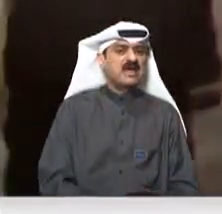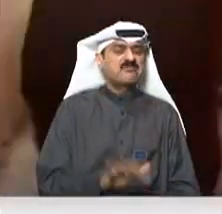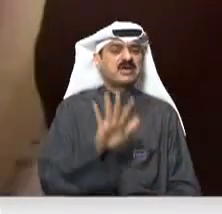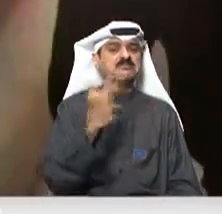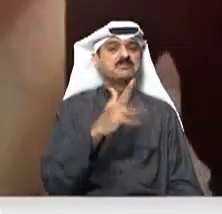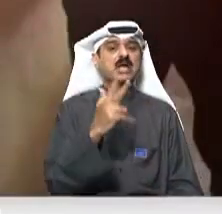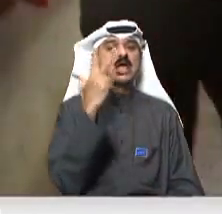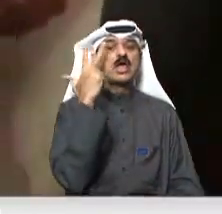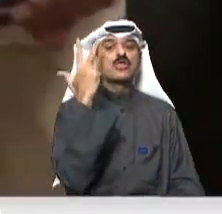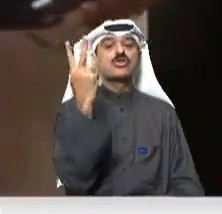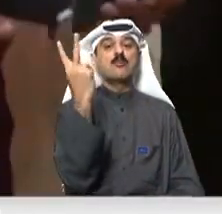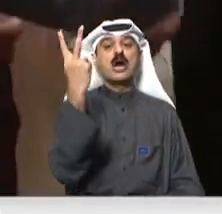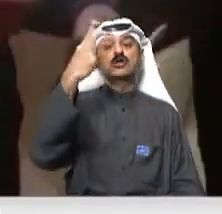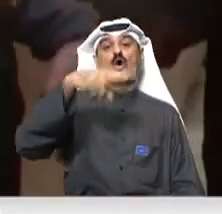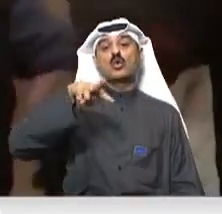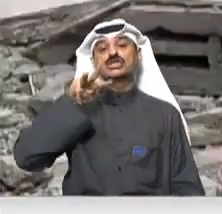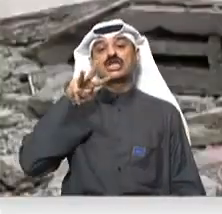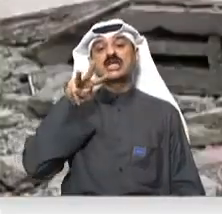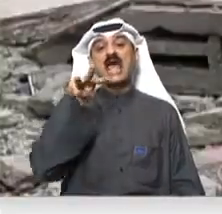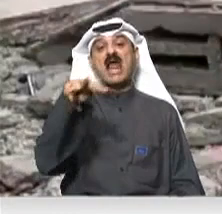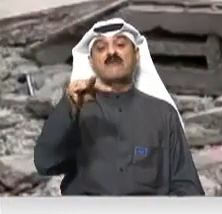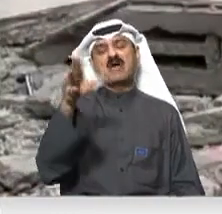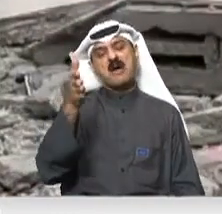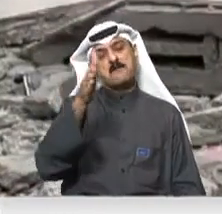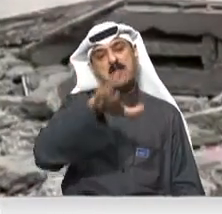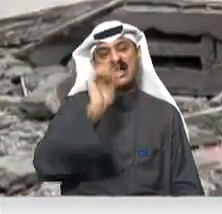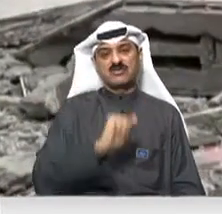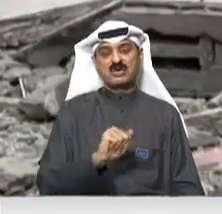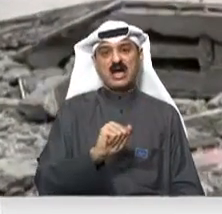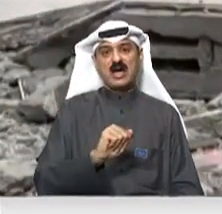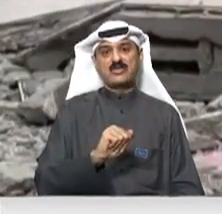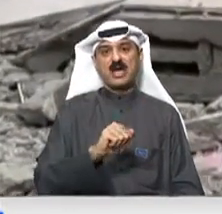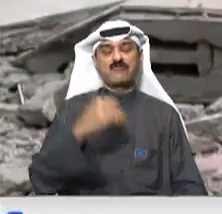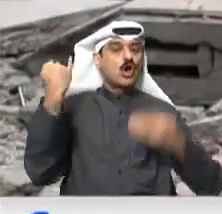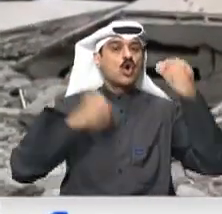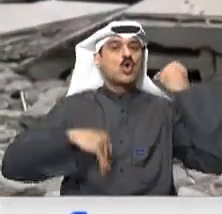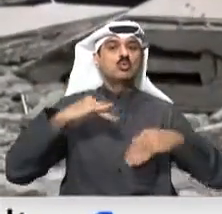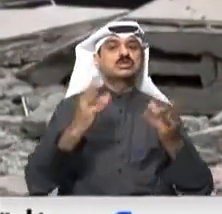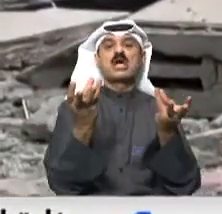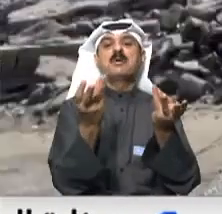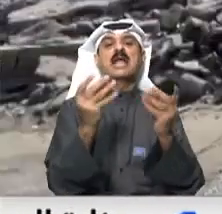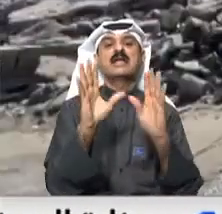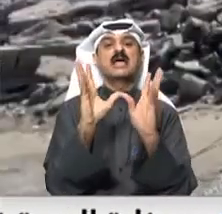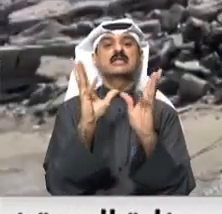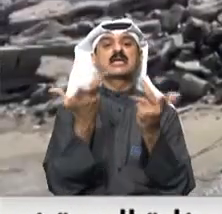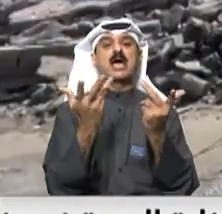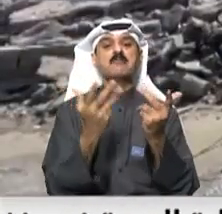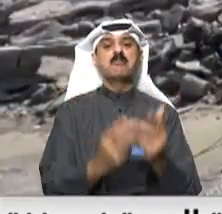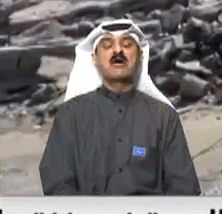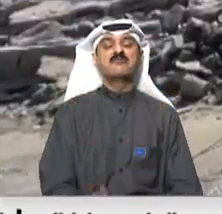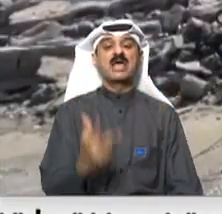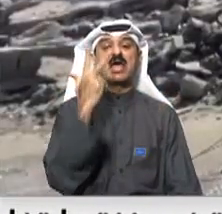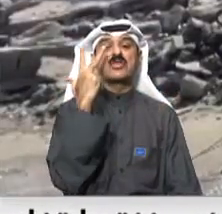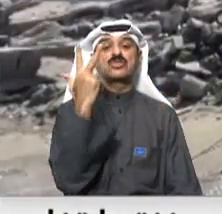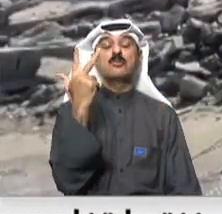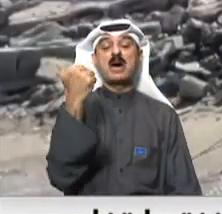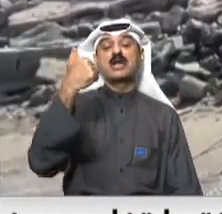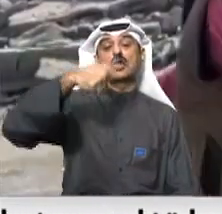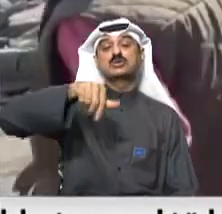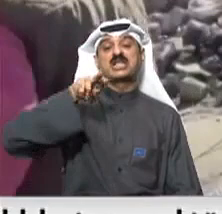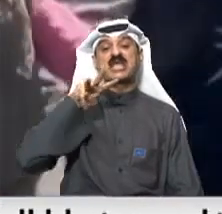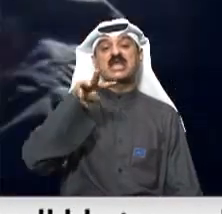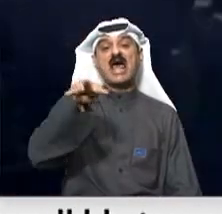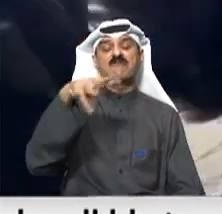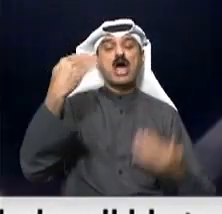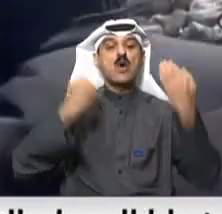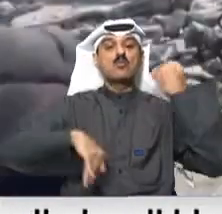من 8700 شهيدا بينما بلغ عدد المصابين اكثر من ث 6 ال